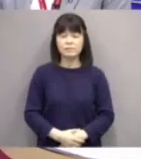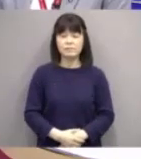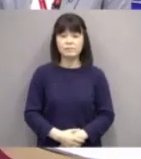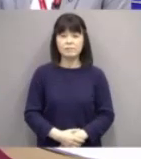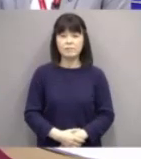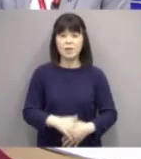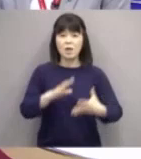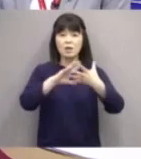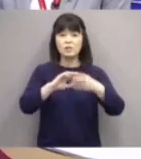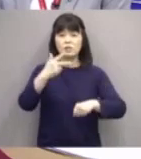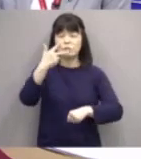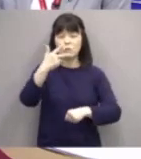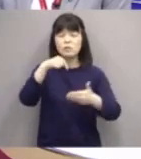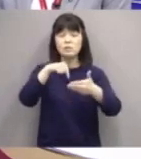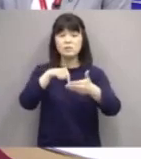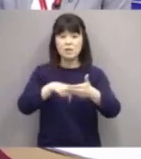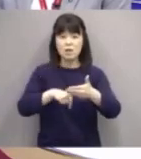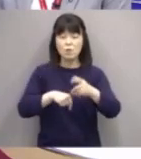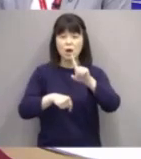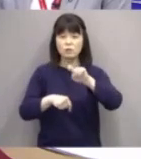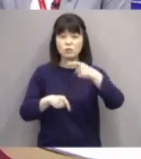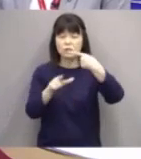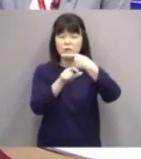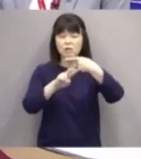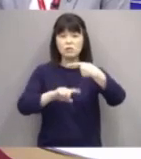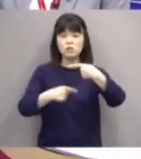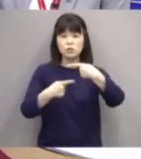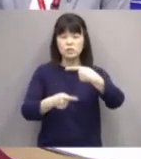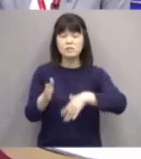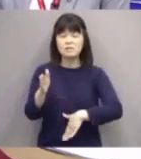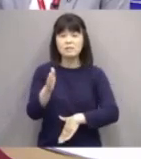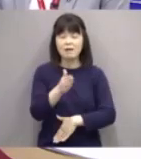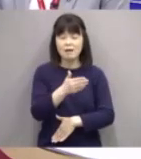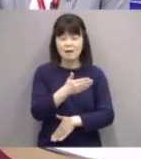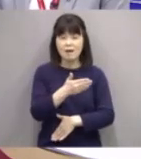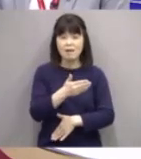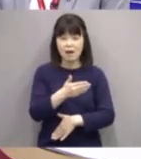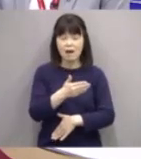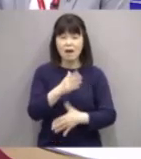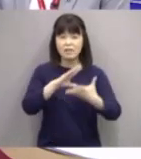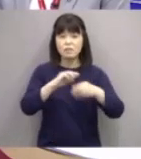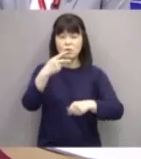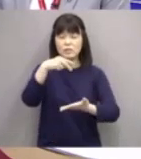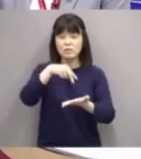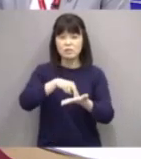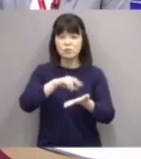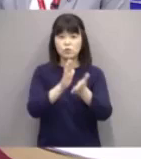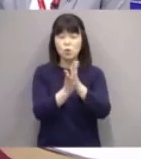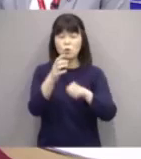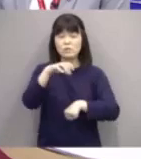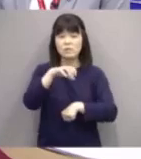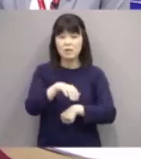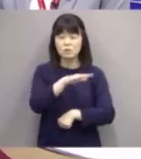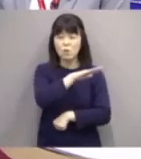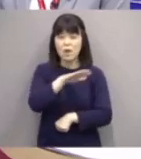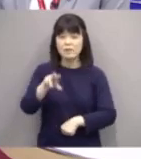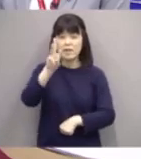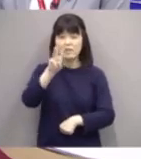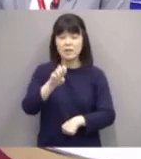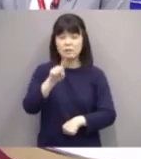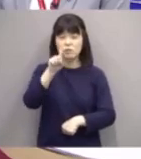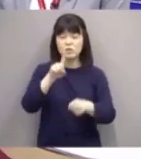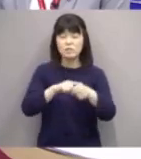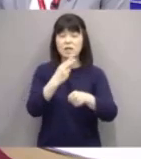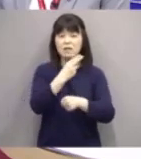さて、出雲市では11月21日水曜日から出雲市立幼稚園の平成31年